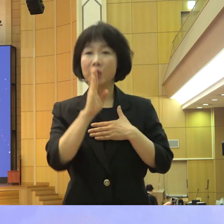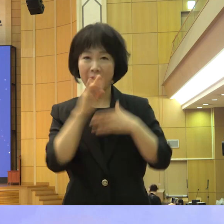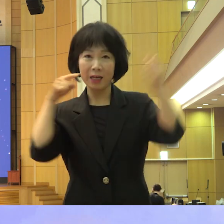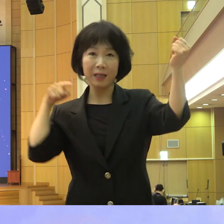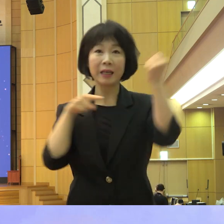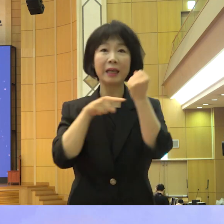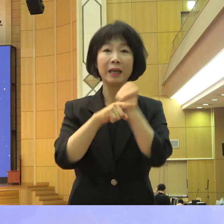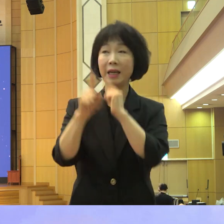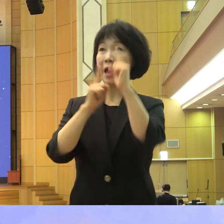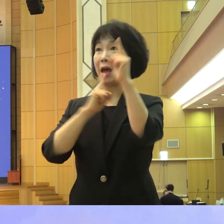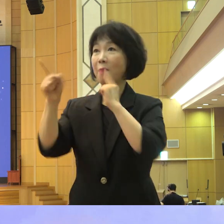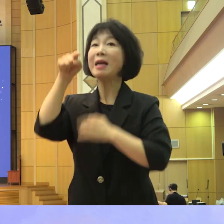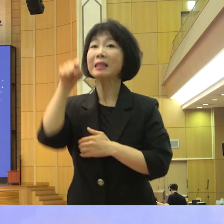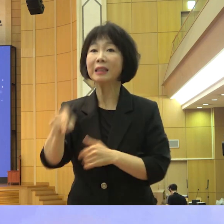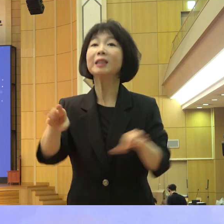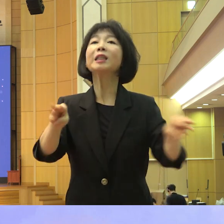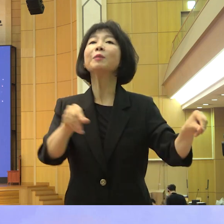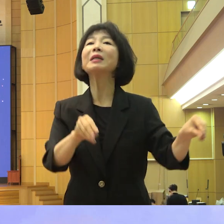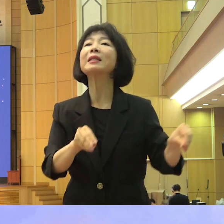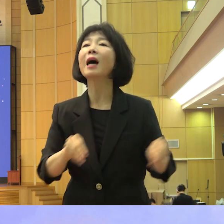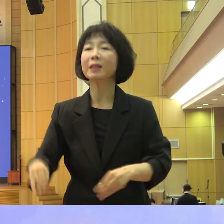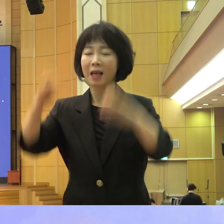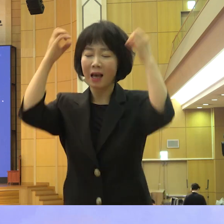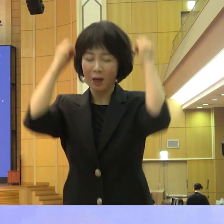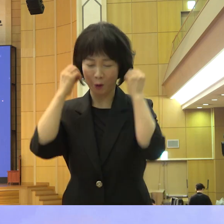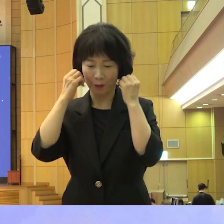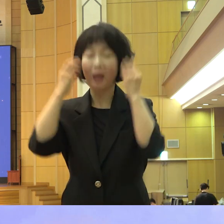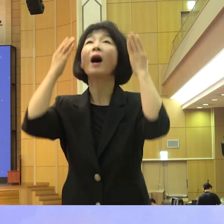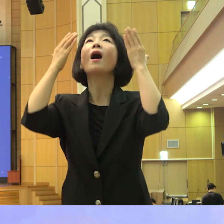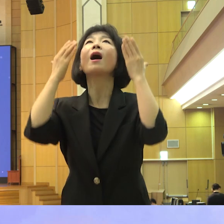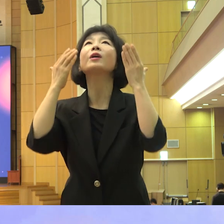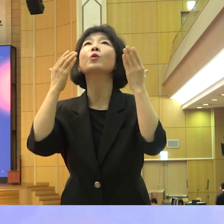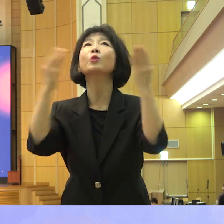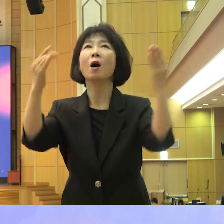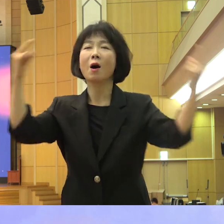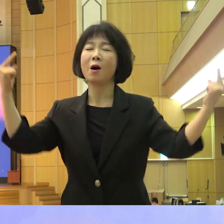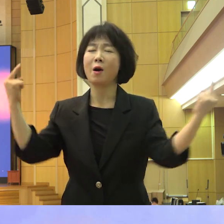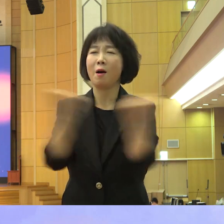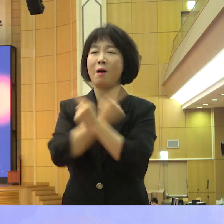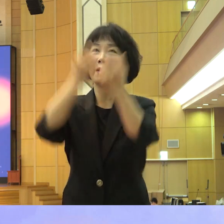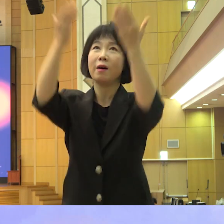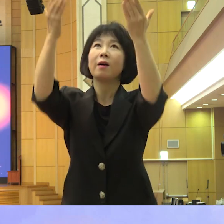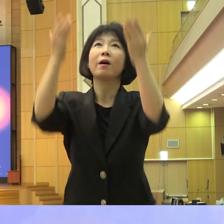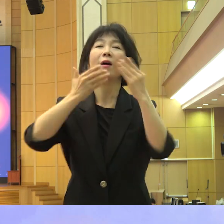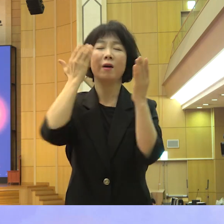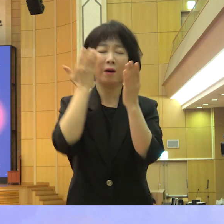하소서. 진리의 말씀 이 땅 새롭게 하소서.